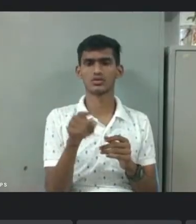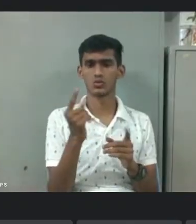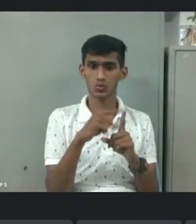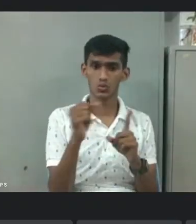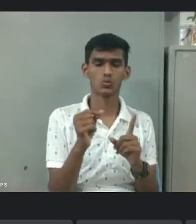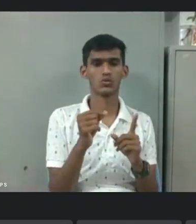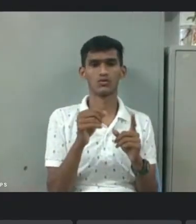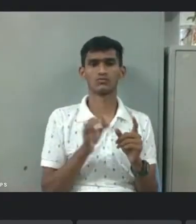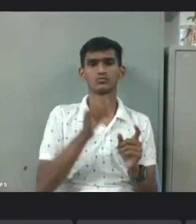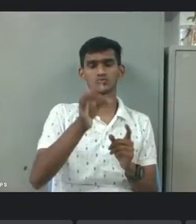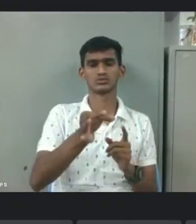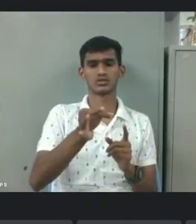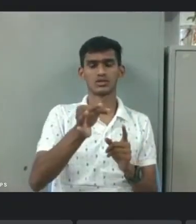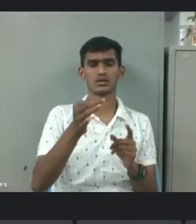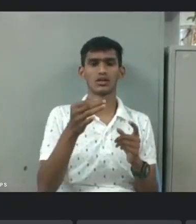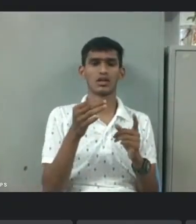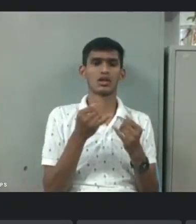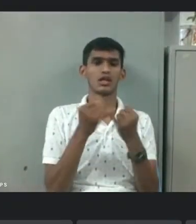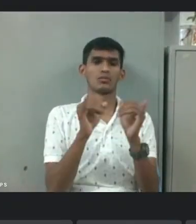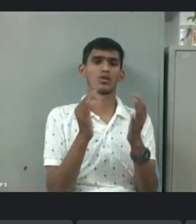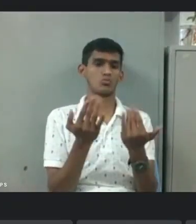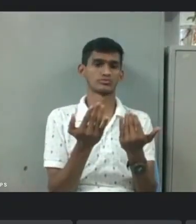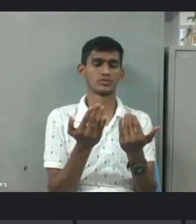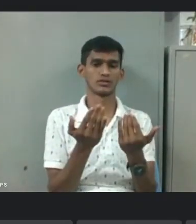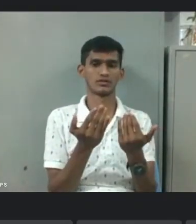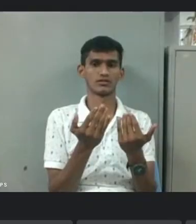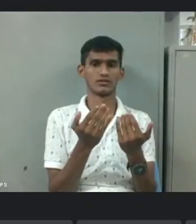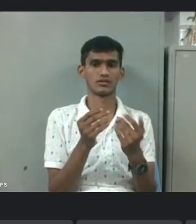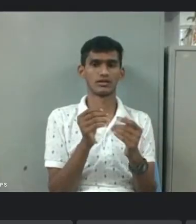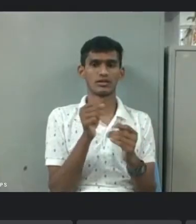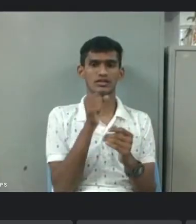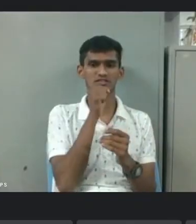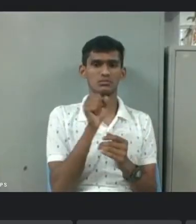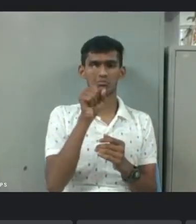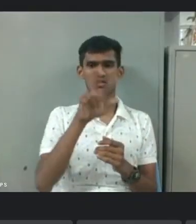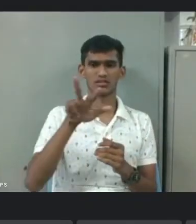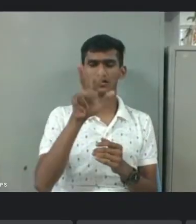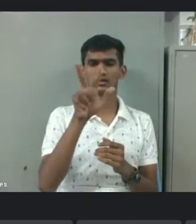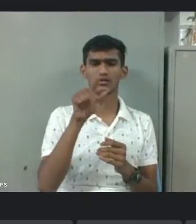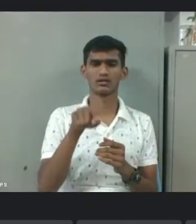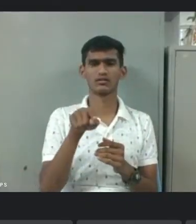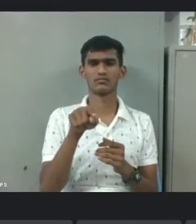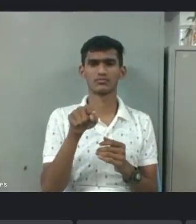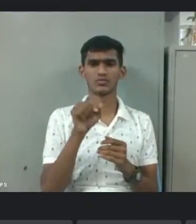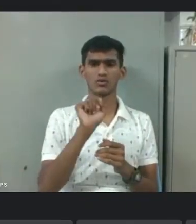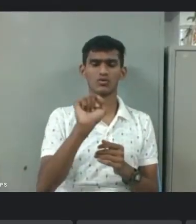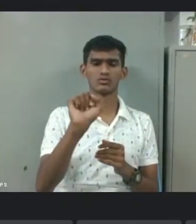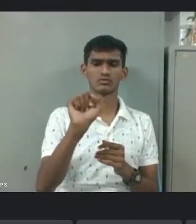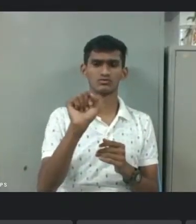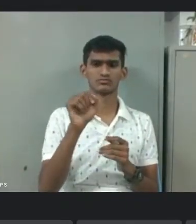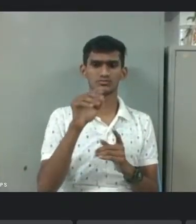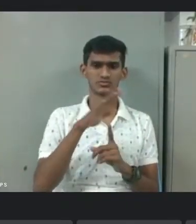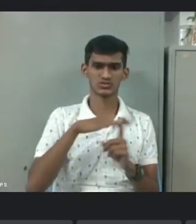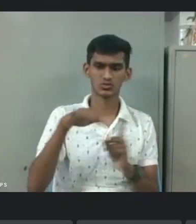ഫ്യൂച്ചറിലേക്കുള്ള കാര്യങ്ങൾ ചെയ്യാൻ പറ്റും, ഇൻഡിപെൻഡൻസ് കിട്ടാനുള്ള സാധ്യതകൾ. പക്ഷെ 18 വയസ്സുള്ള കുട്ടിക്ക് അന്നത്തെ അവസ്ഥ എന്താണോ അതിനനുസരിച്ചിട്ടുള്ള